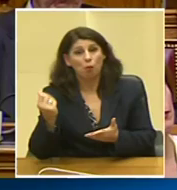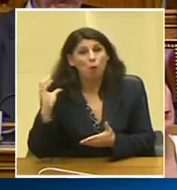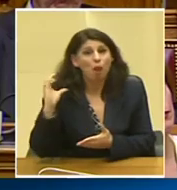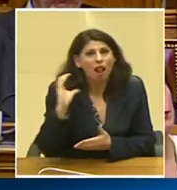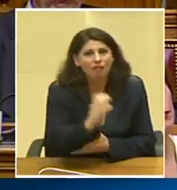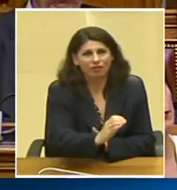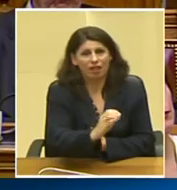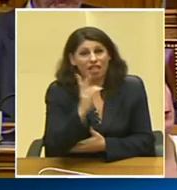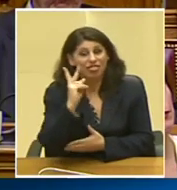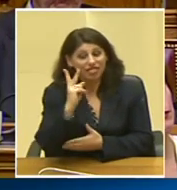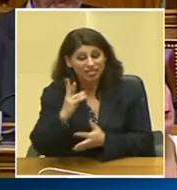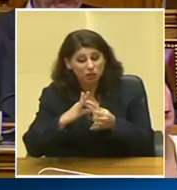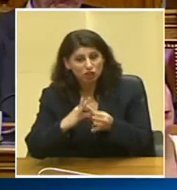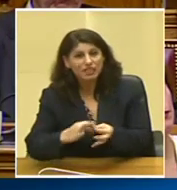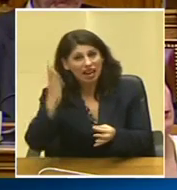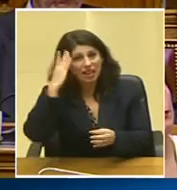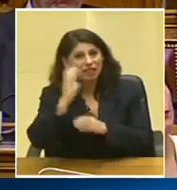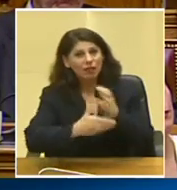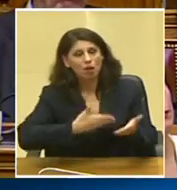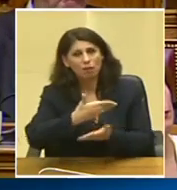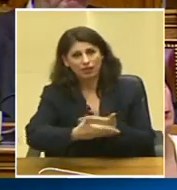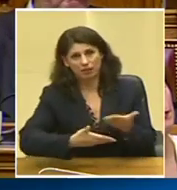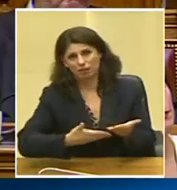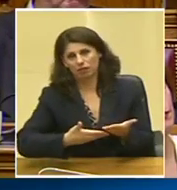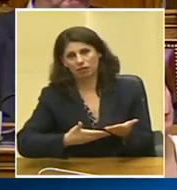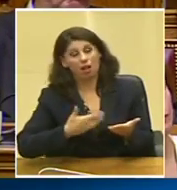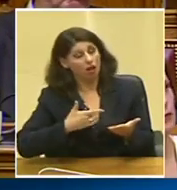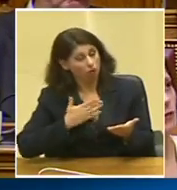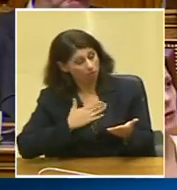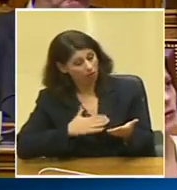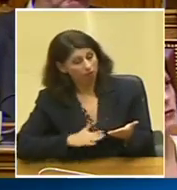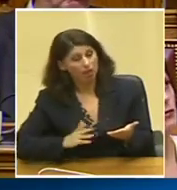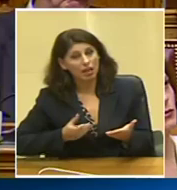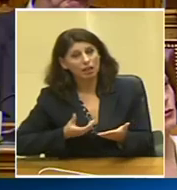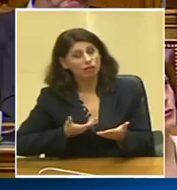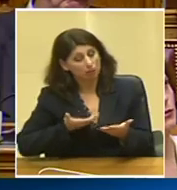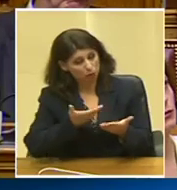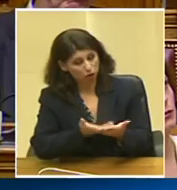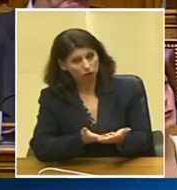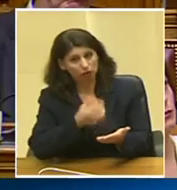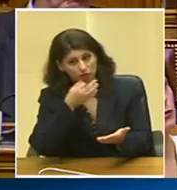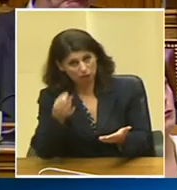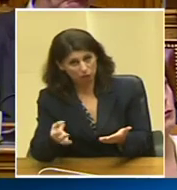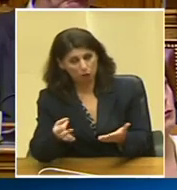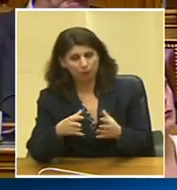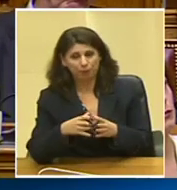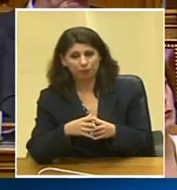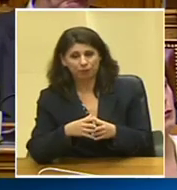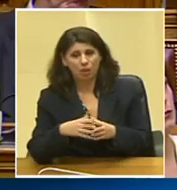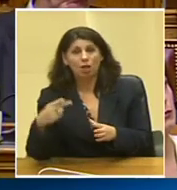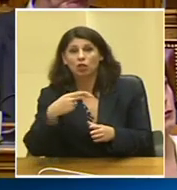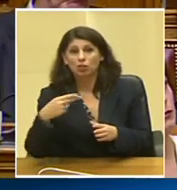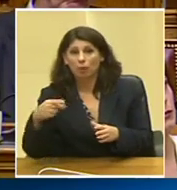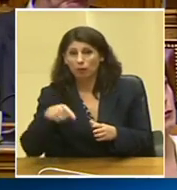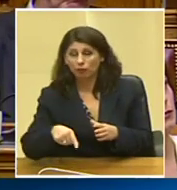σειρά ανακεφαλαιοποίησεις. Εγώ θα ήθελα να σας προτείνω, σας συνιστώ, στο θέμα αυτό που